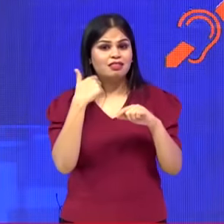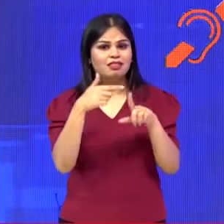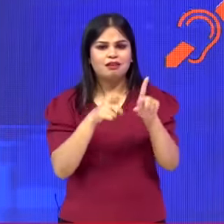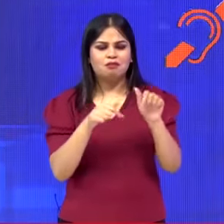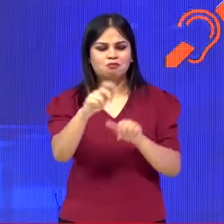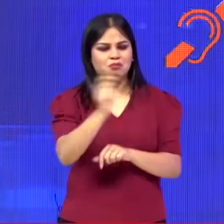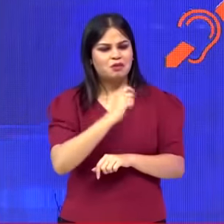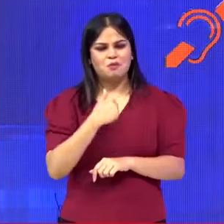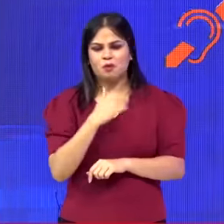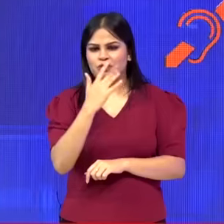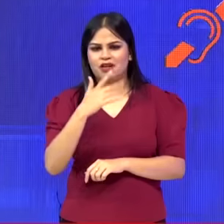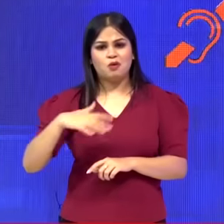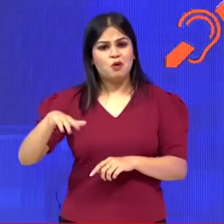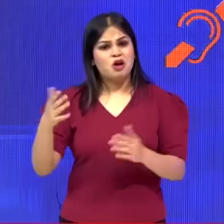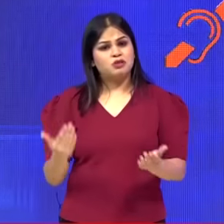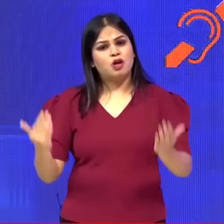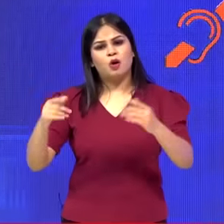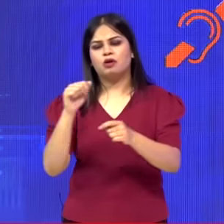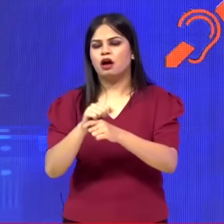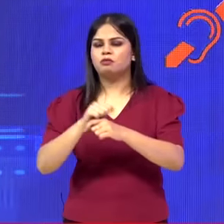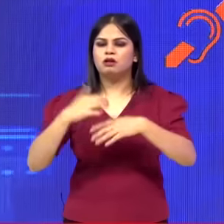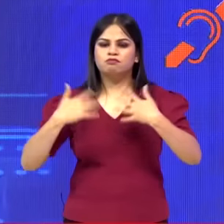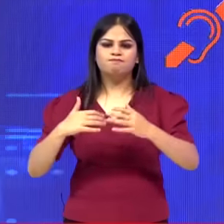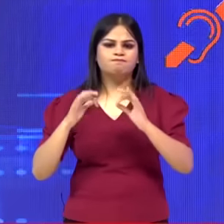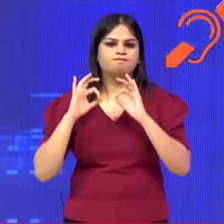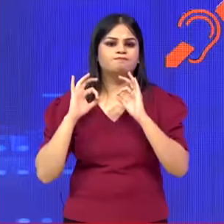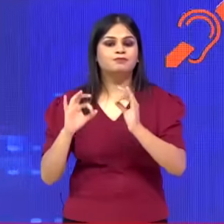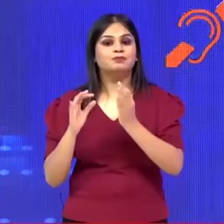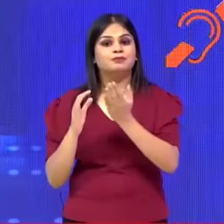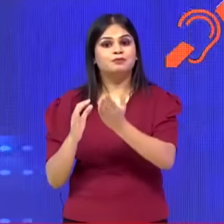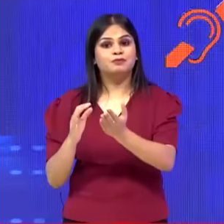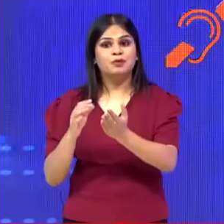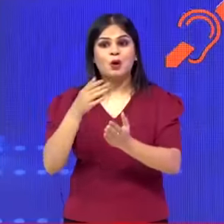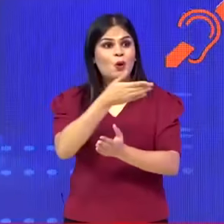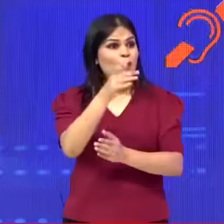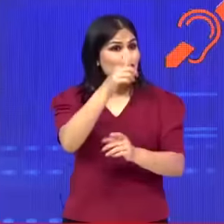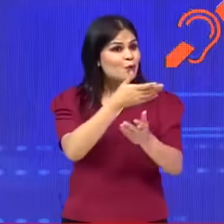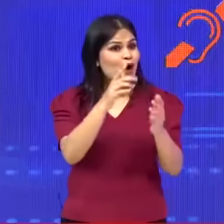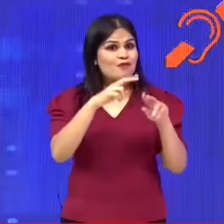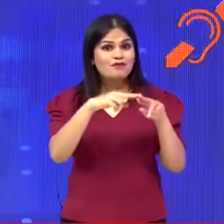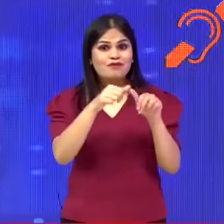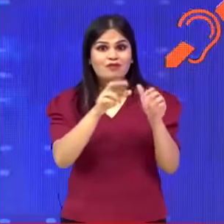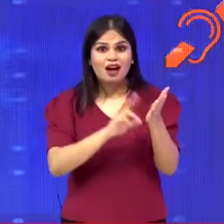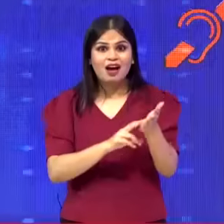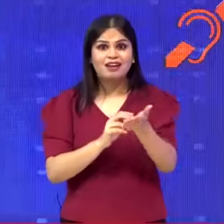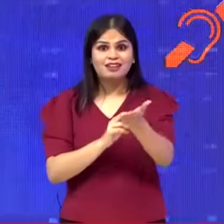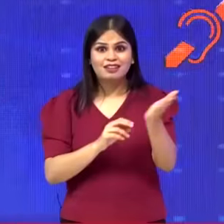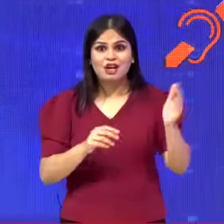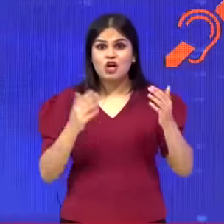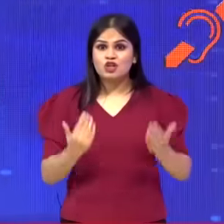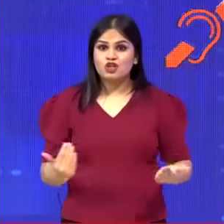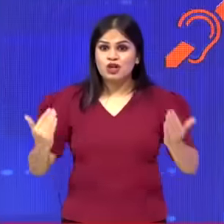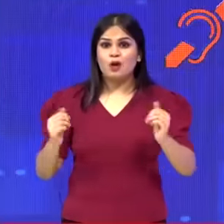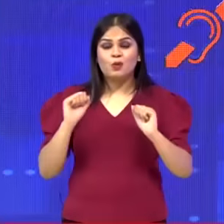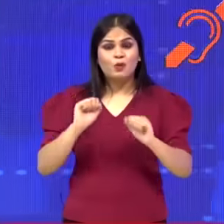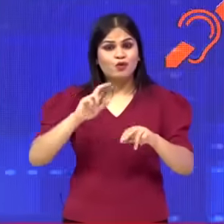बिल्कुल ही नहीं. शाहरुख ने बहुत अच्छा काम किया है. ये सब फैंस शाहरुख की फिल्म